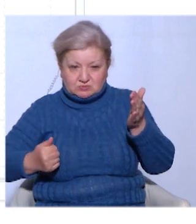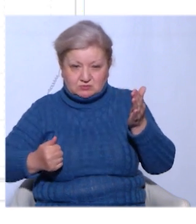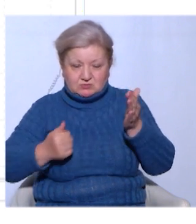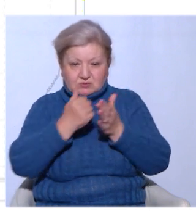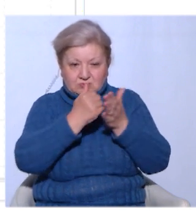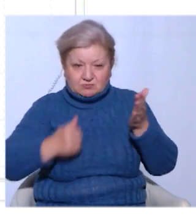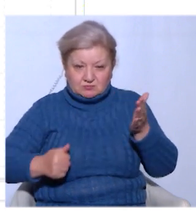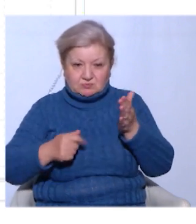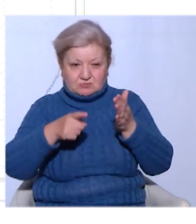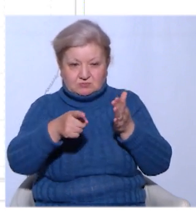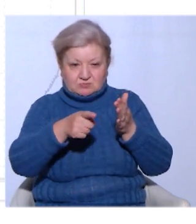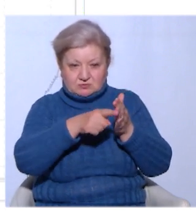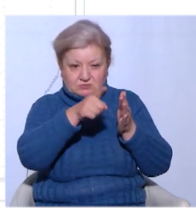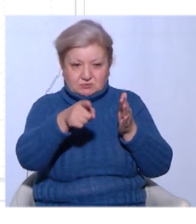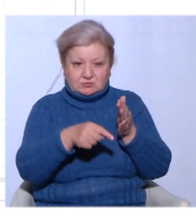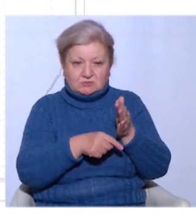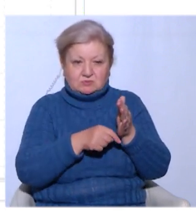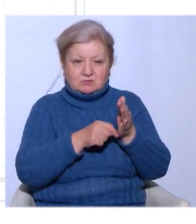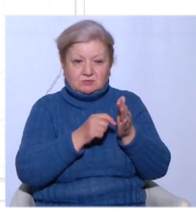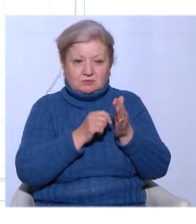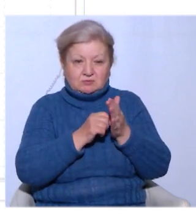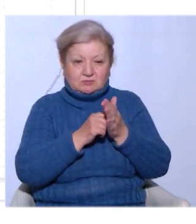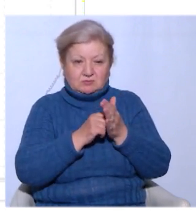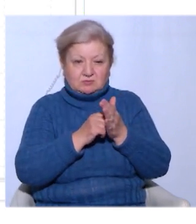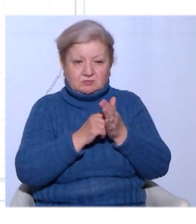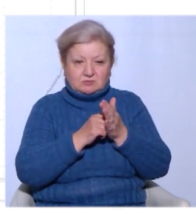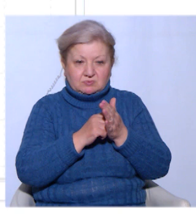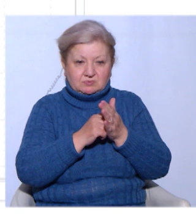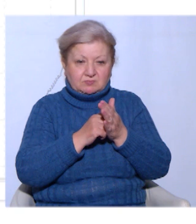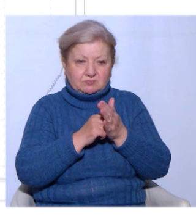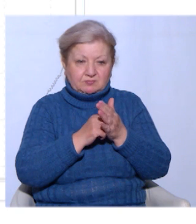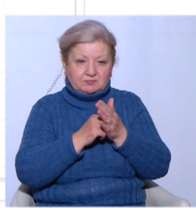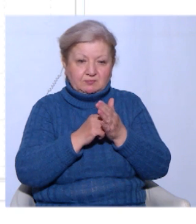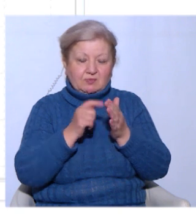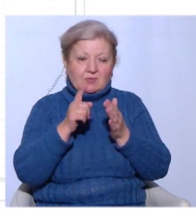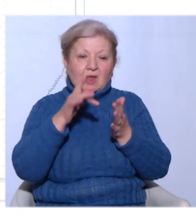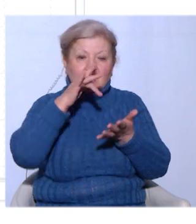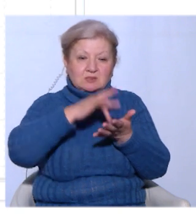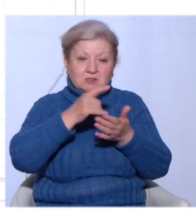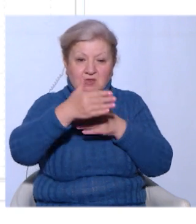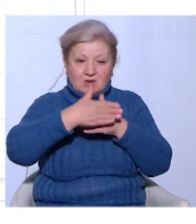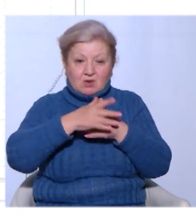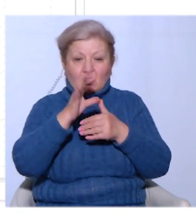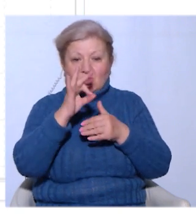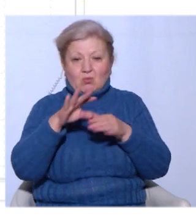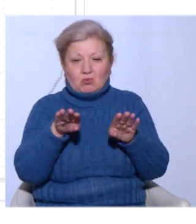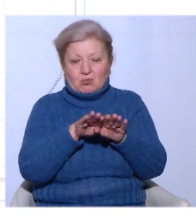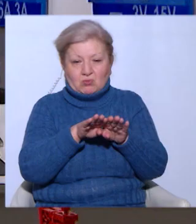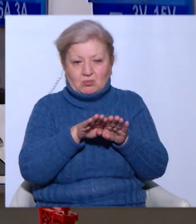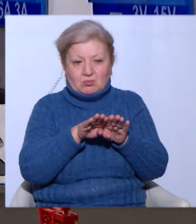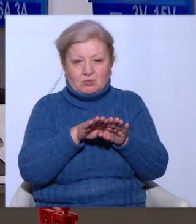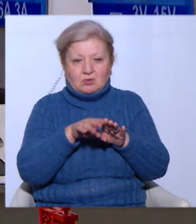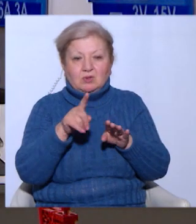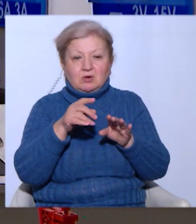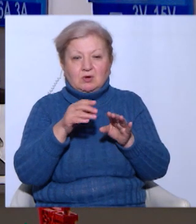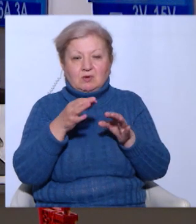მიახლოებისას. აი, ასეთი თემა. ცენტრთან საერთოდ ნულის ტოლია წირითი სიჩქარე.